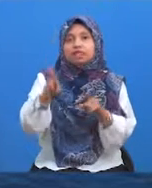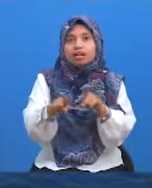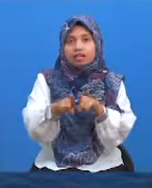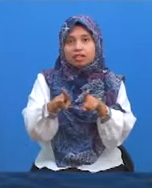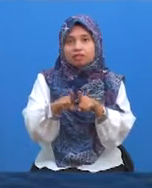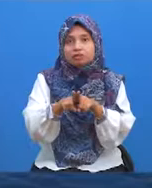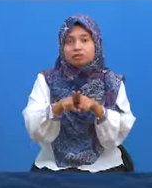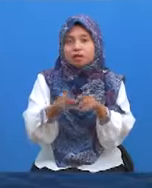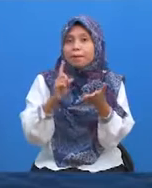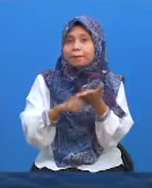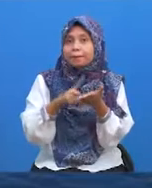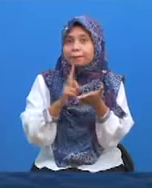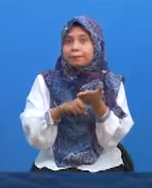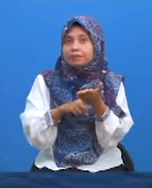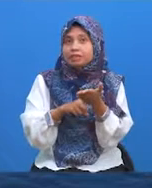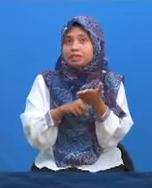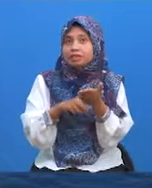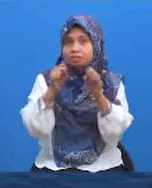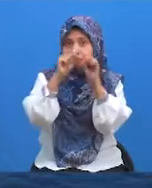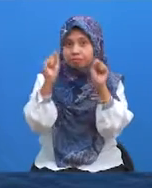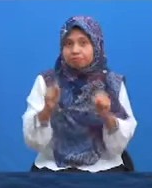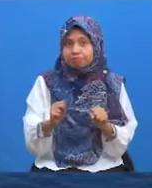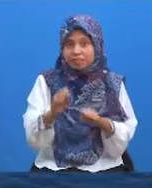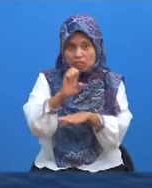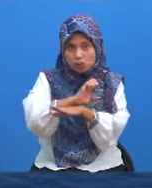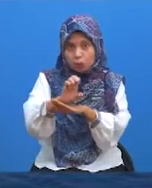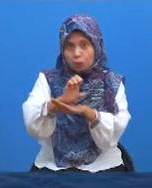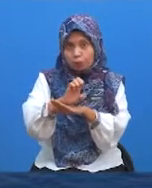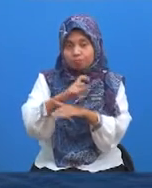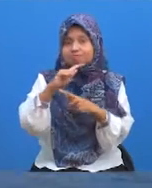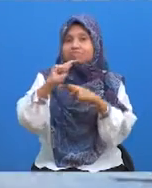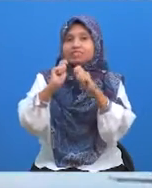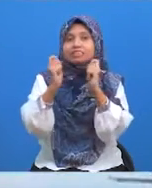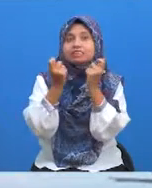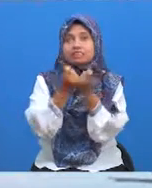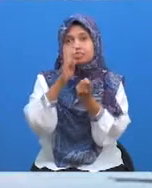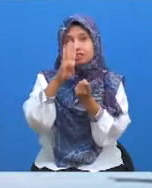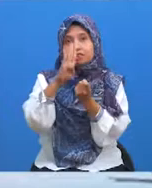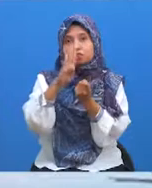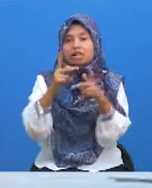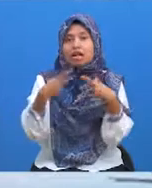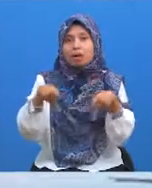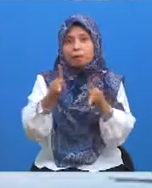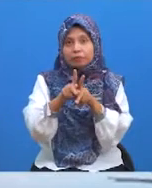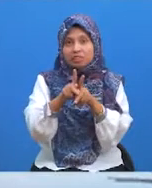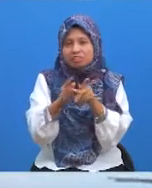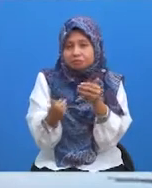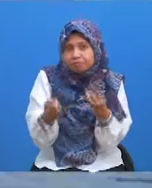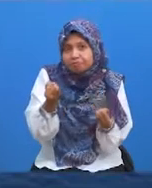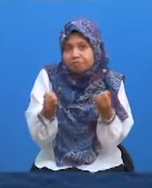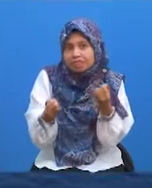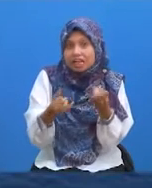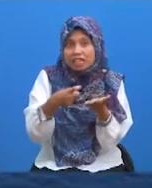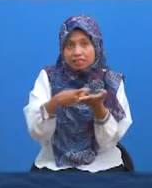bersama anda membincangkan subject ekonomi dikatakan Opick bagi tajuk kepentingan keanjalan harga